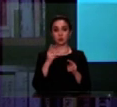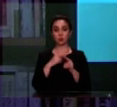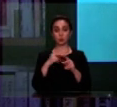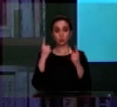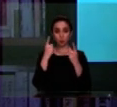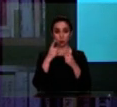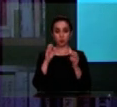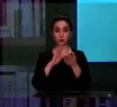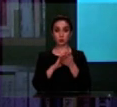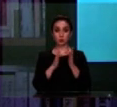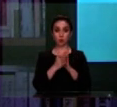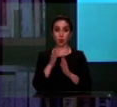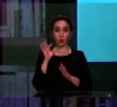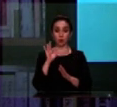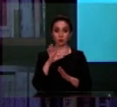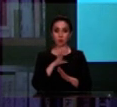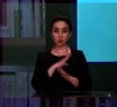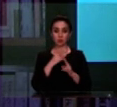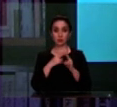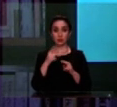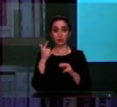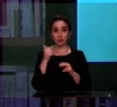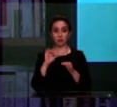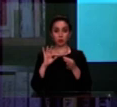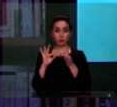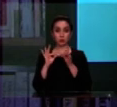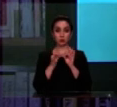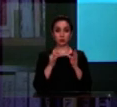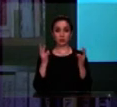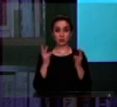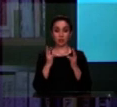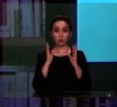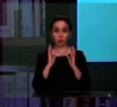publitsistik uslubga oid bo'lgan gaplar tuzish kerak bo'ladi.